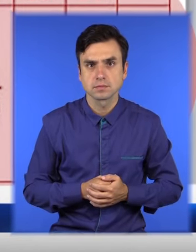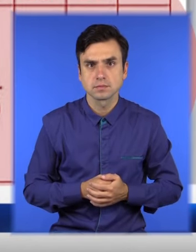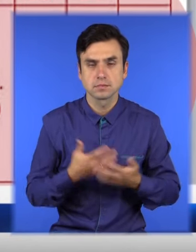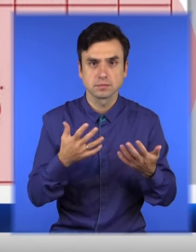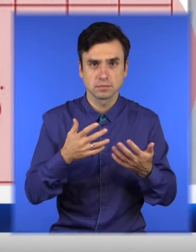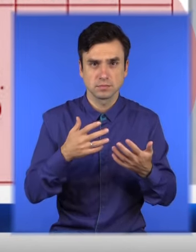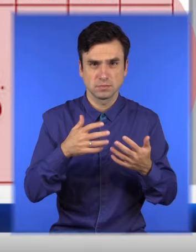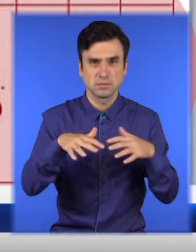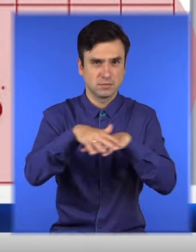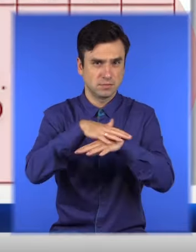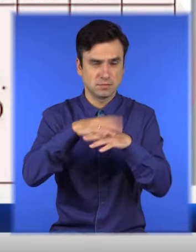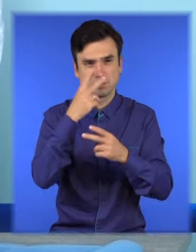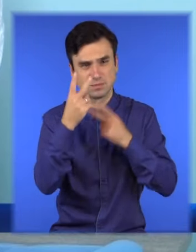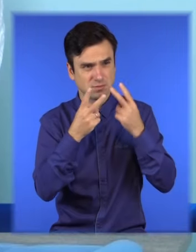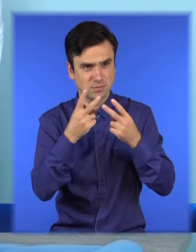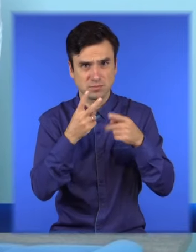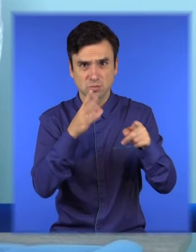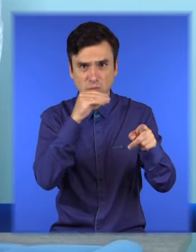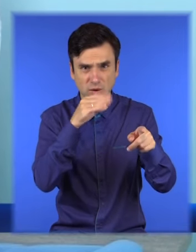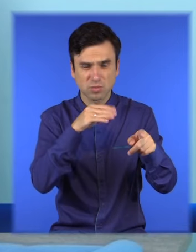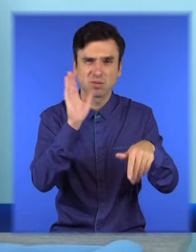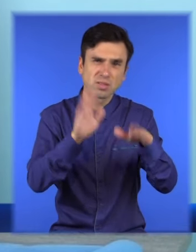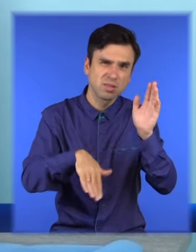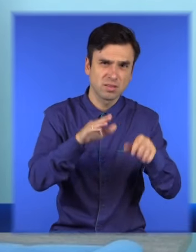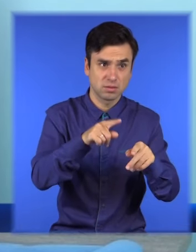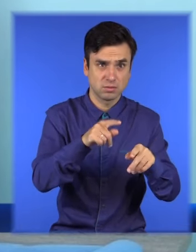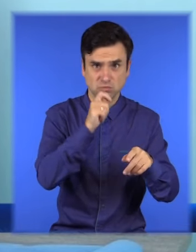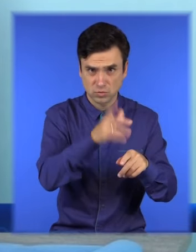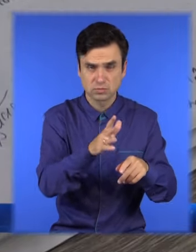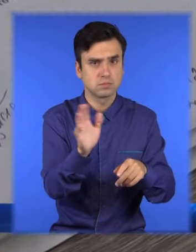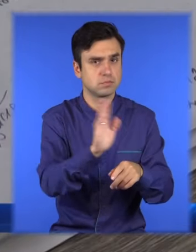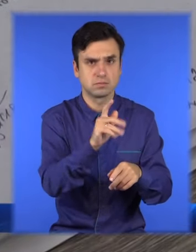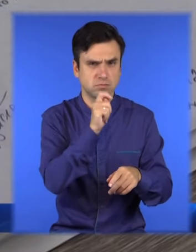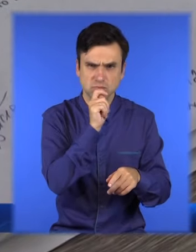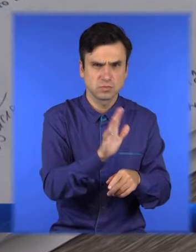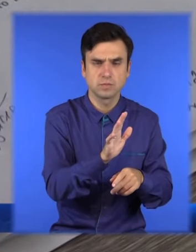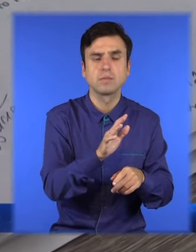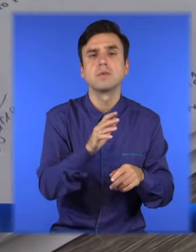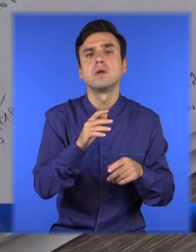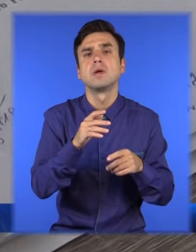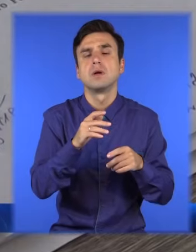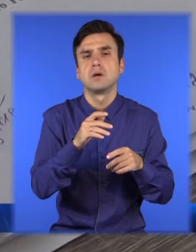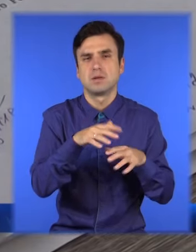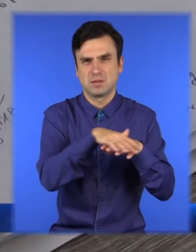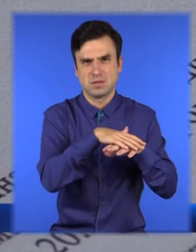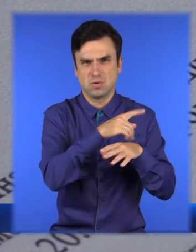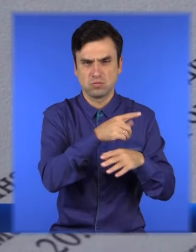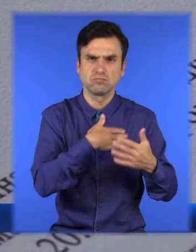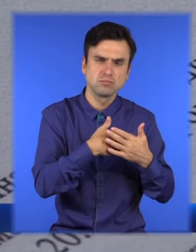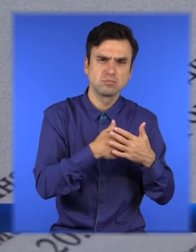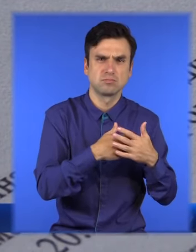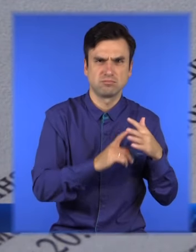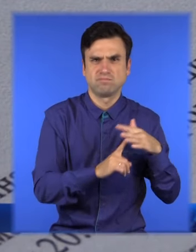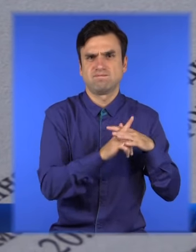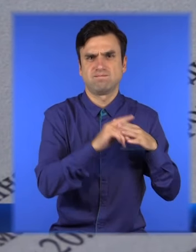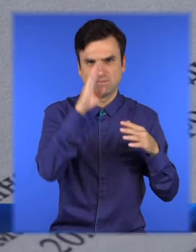свого графіку активісти не планують. Як розповів один з них Андрій Заславський, вони вже запропонували міській владі